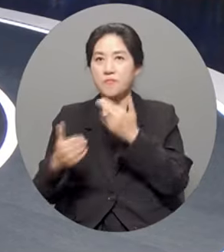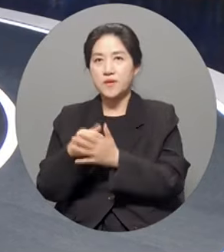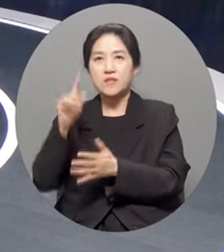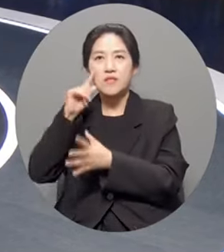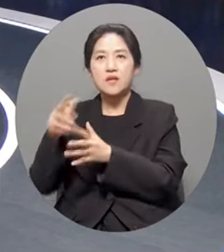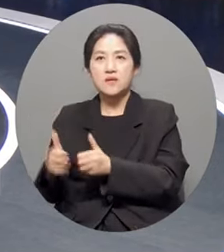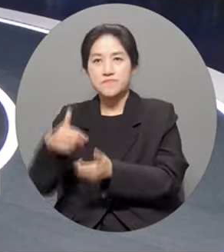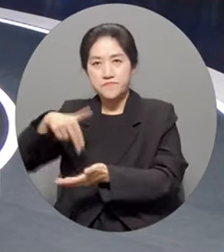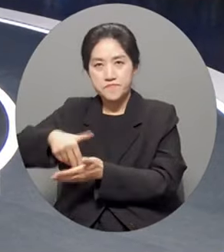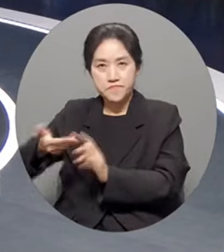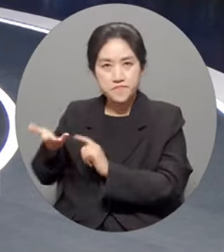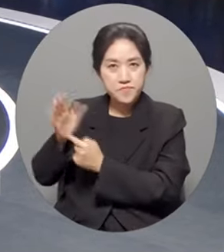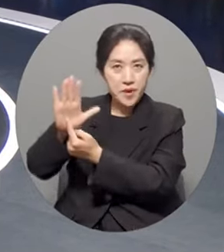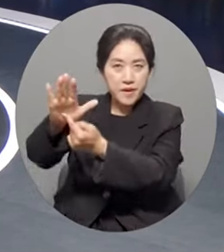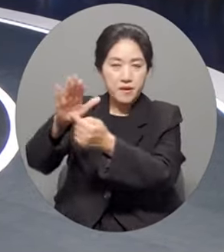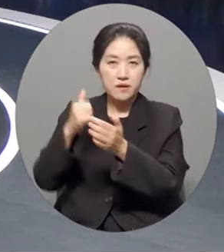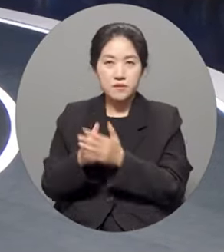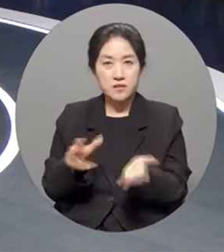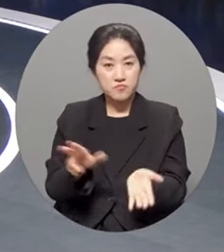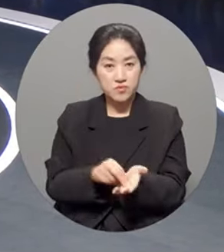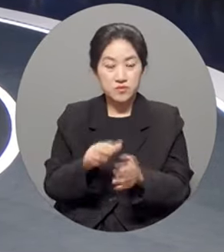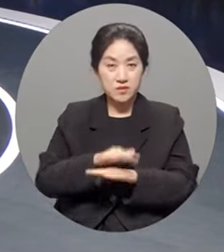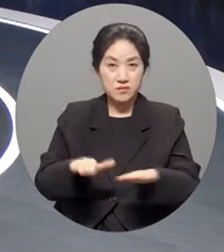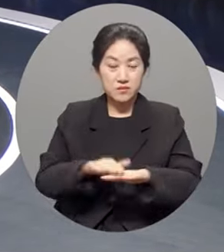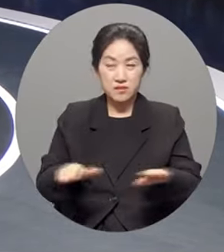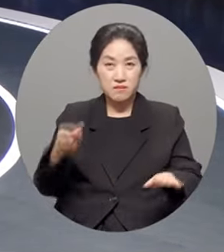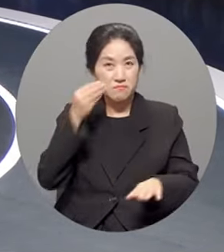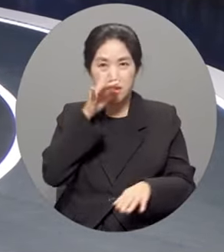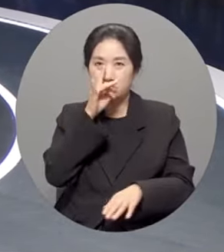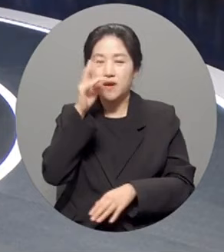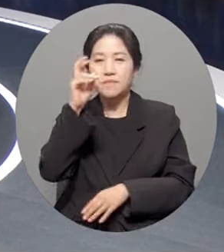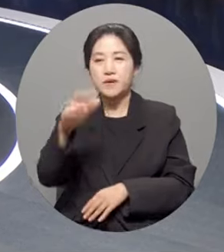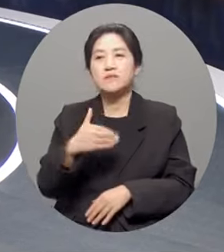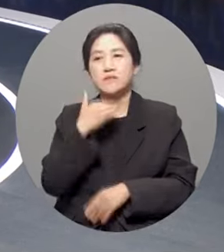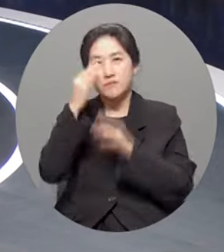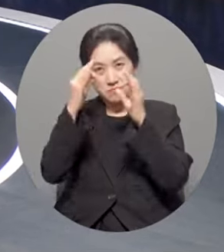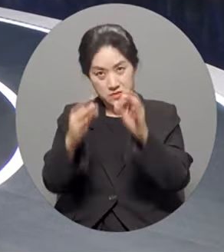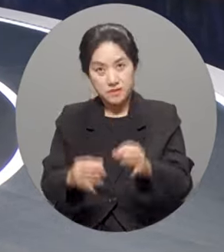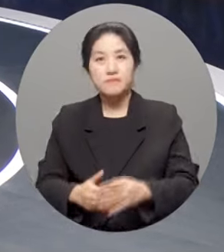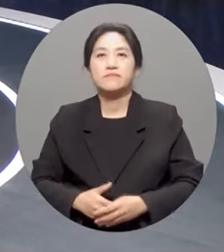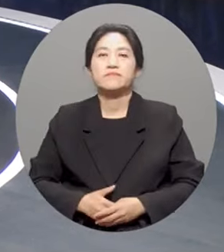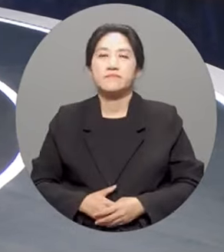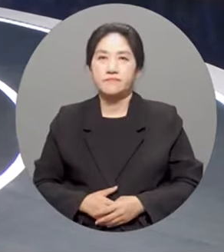사태 등의 혼란이 쉽게 수습될 것 같진 않습니다네 지켜봐야겠습니다 유세영 기자 잘 들었습니다